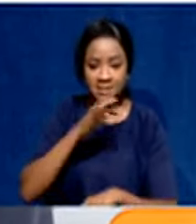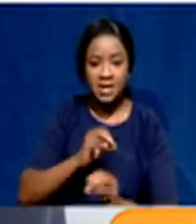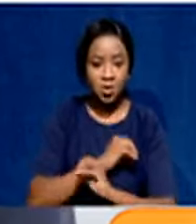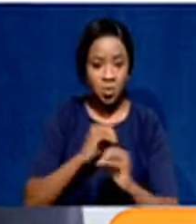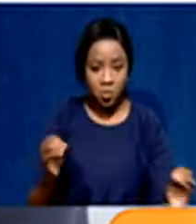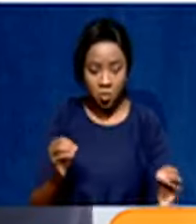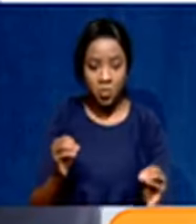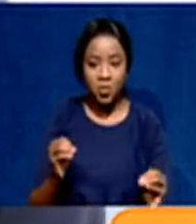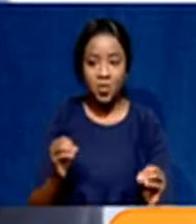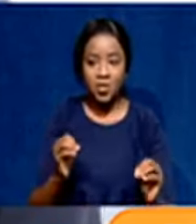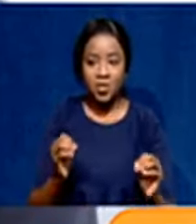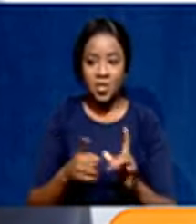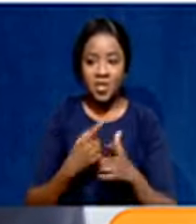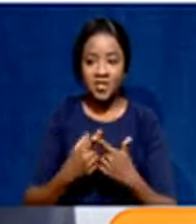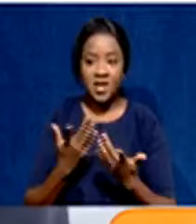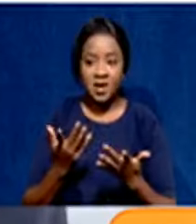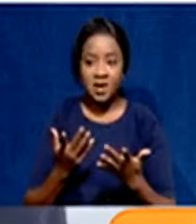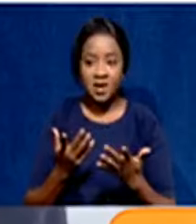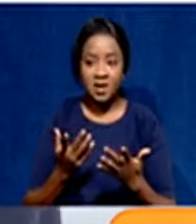kanga hi